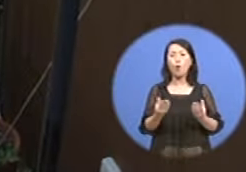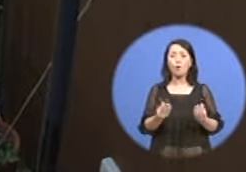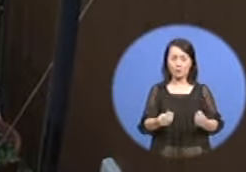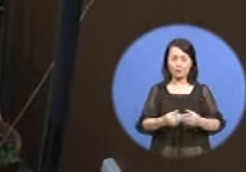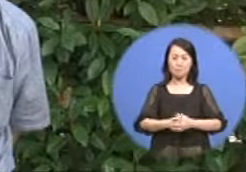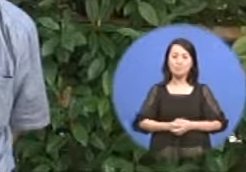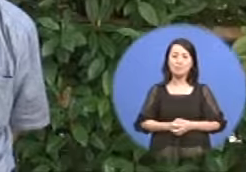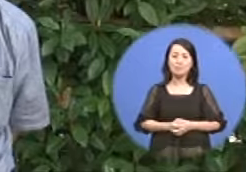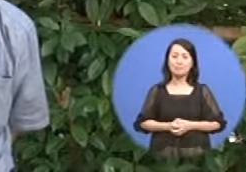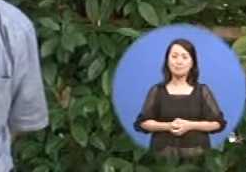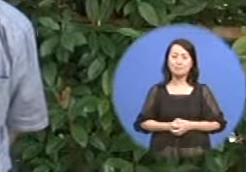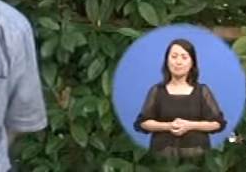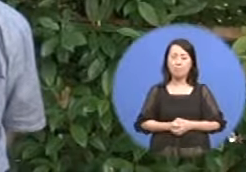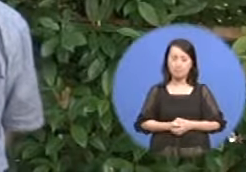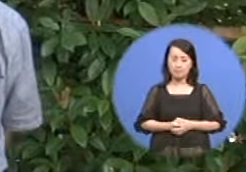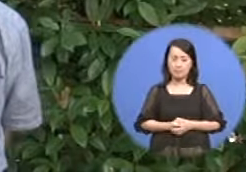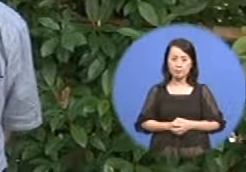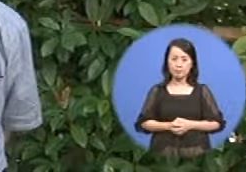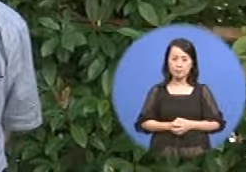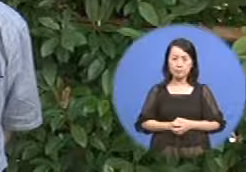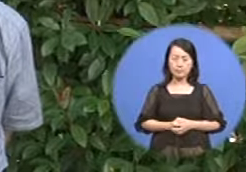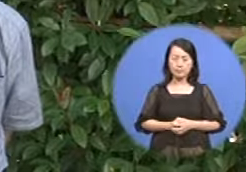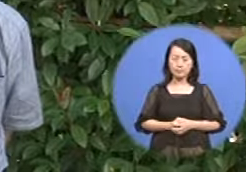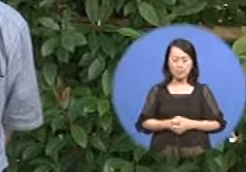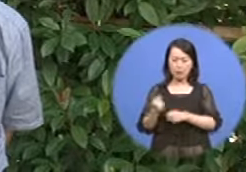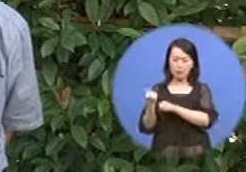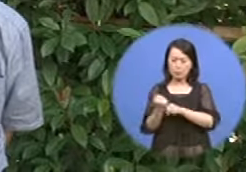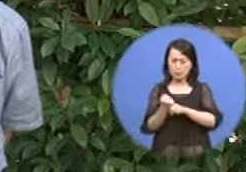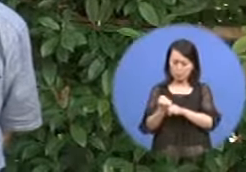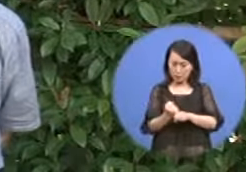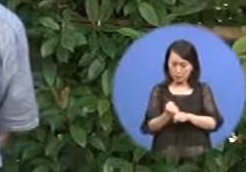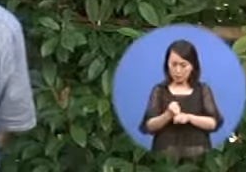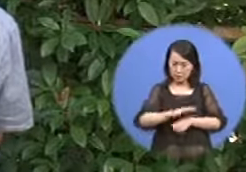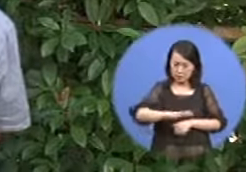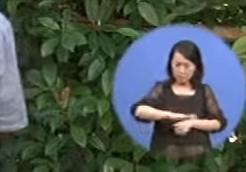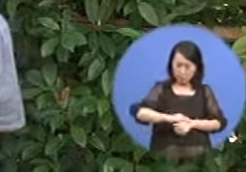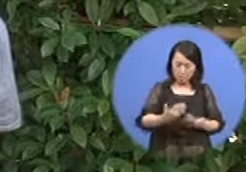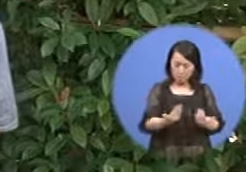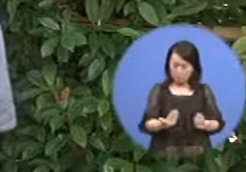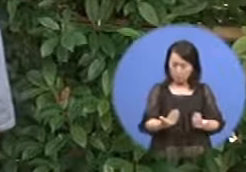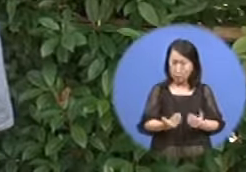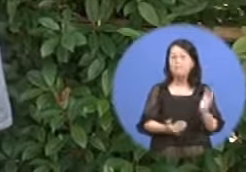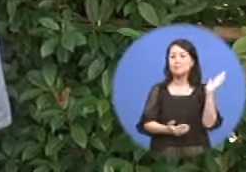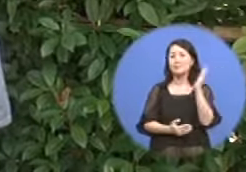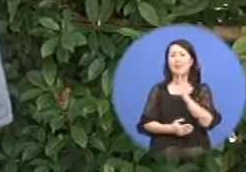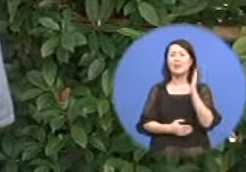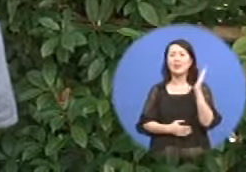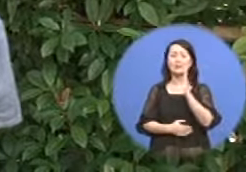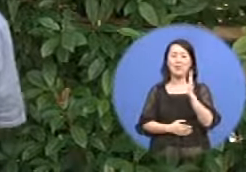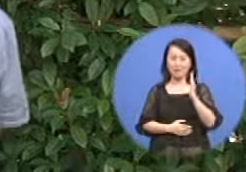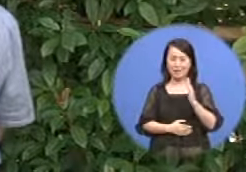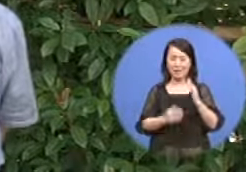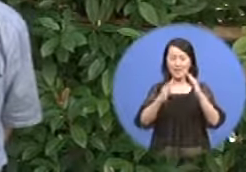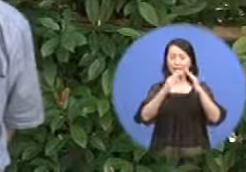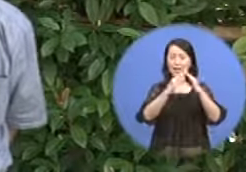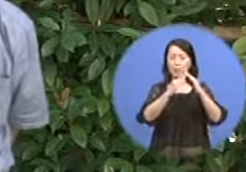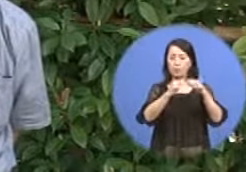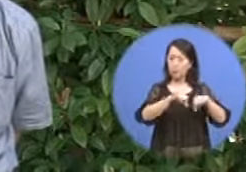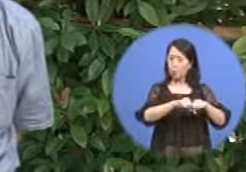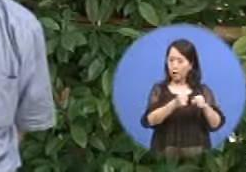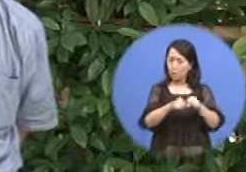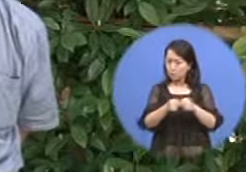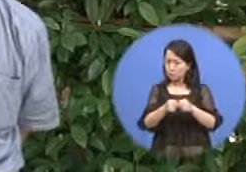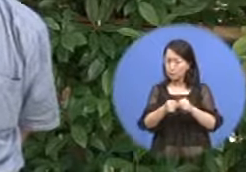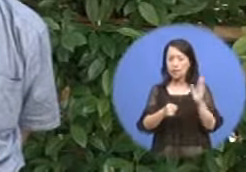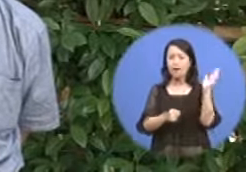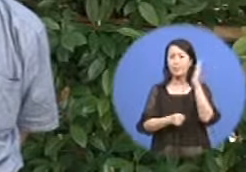。それぞれのご家庭でですね、掃除をしなければならないとかそういうことは全くありませんし、建物を破壊するということもあり